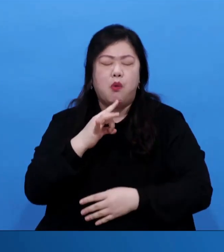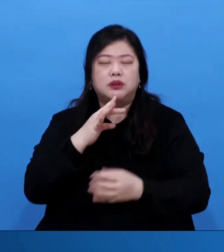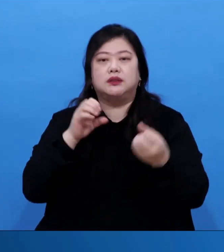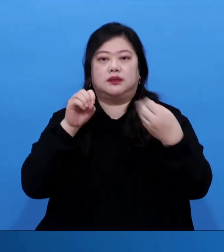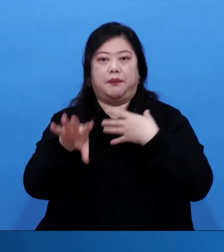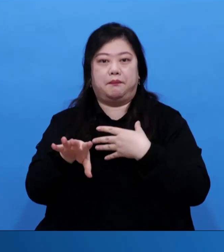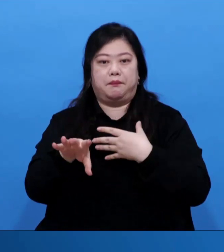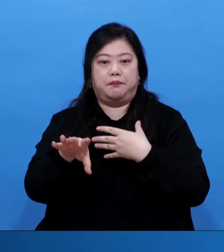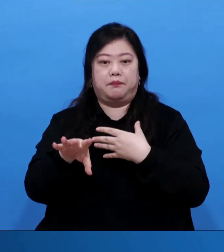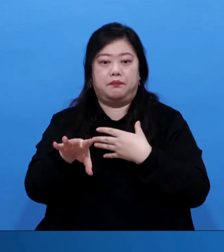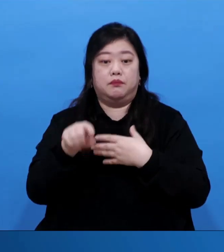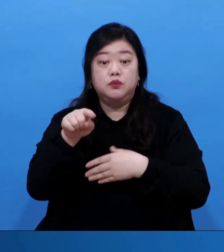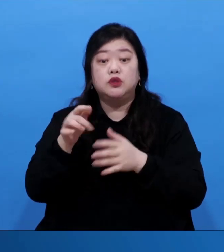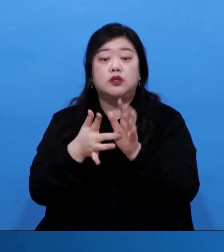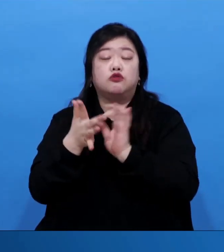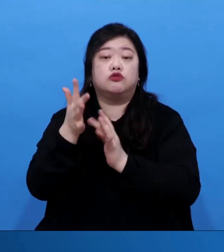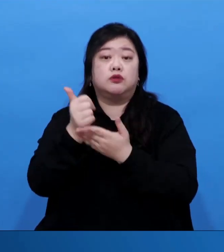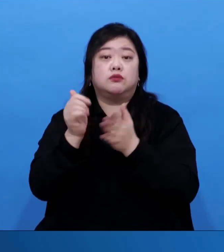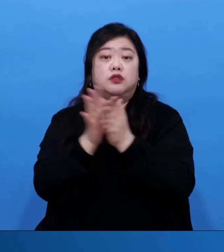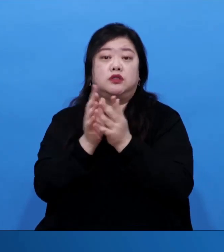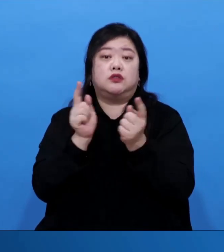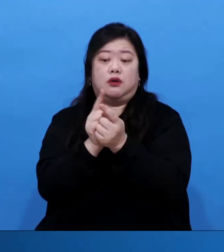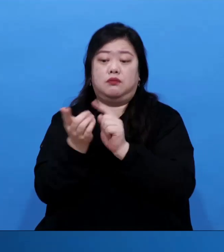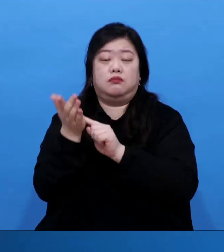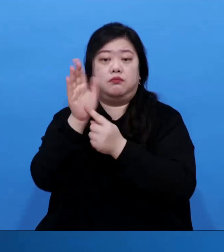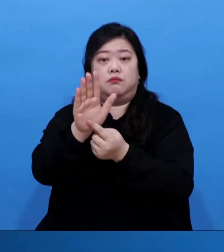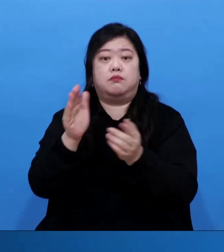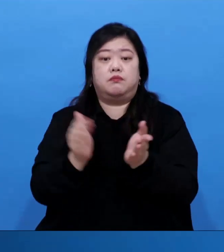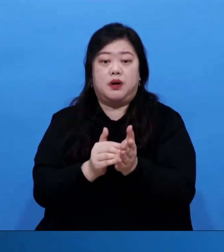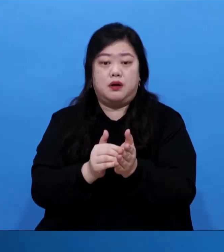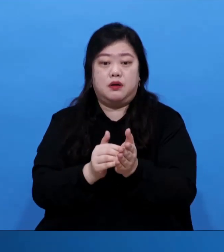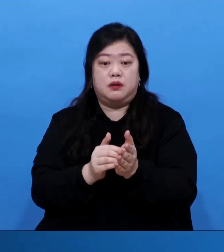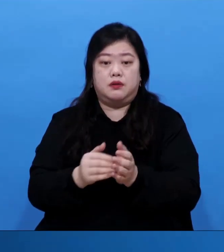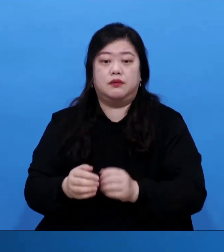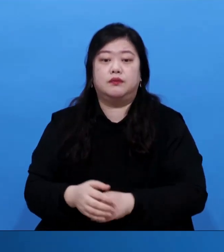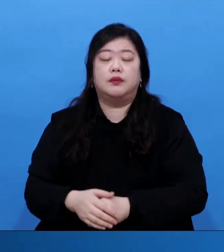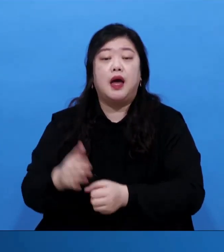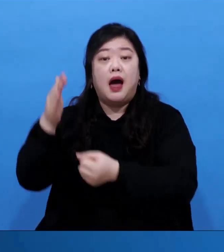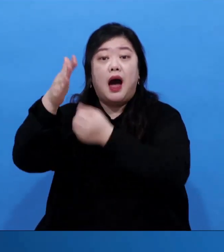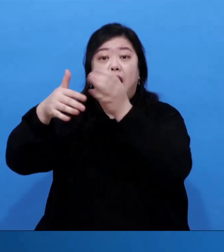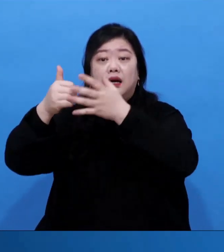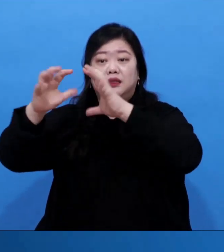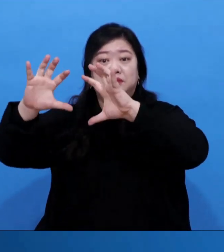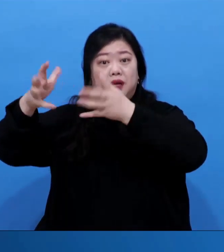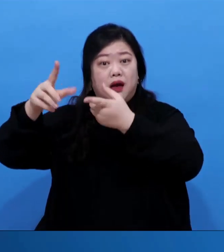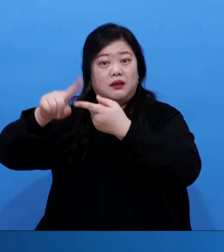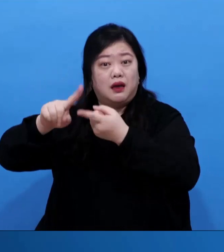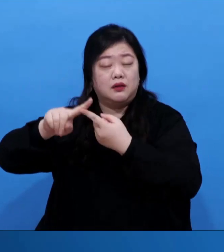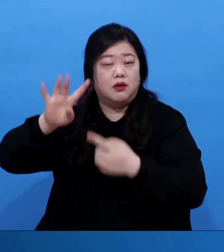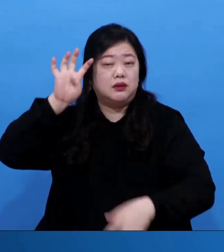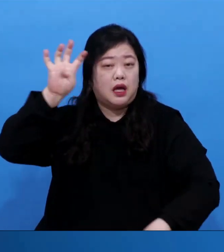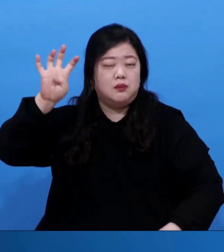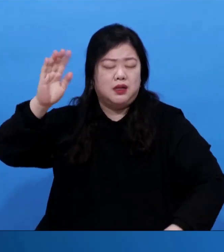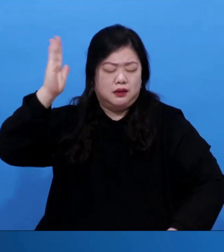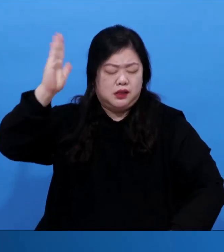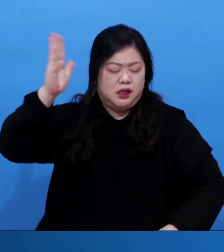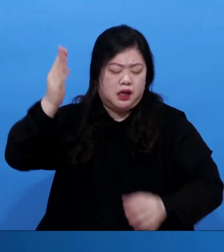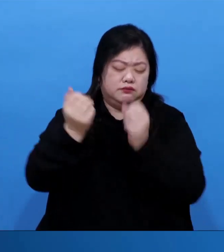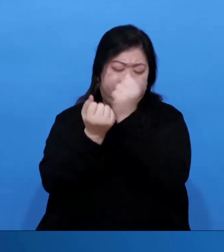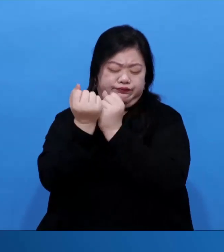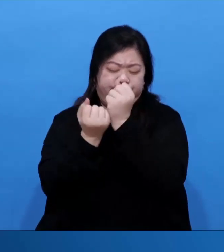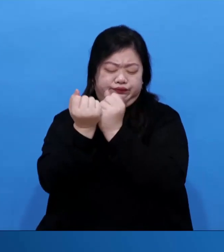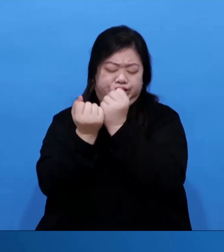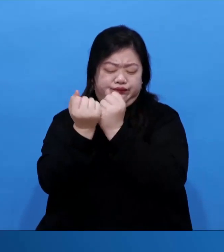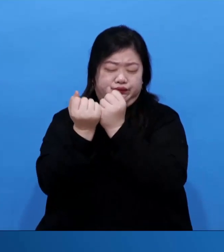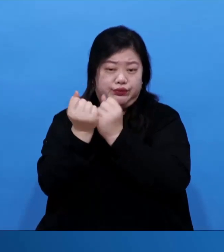예수님이 직접 말씀해요. Jesus himself said. 예수님이 직접 하나님의 나라에 대해서 설명하고 성령 충만 받을